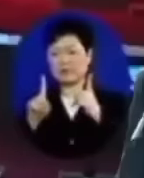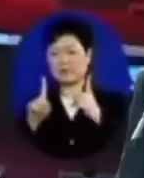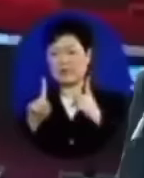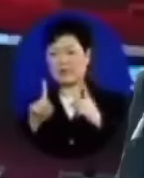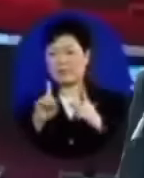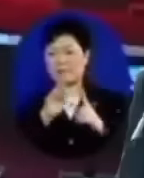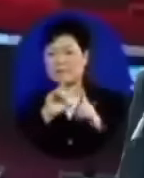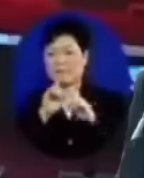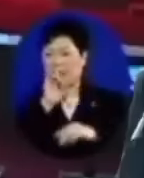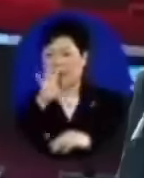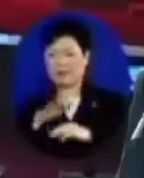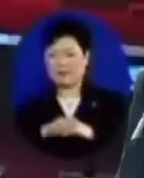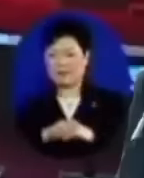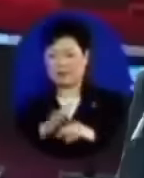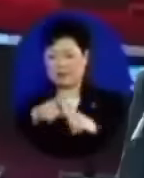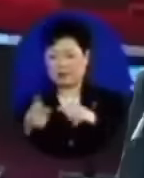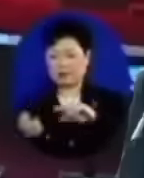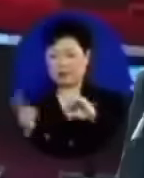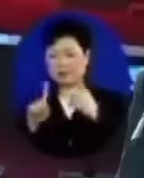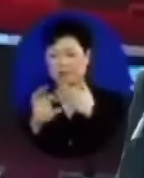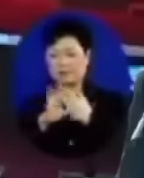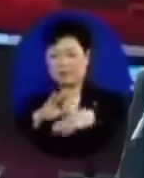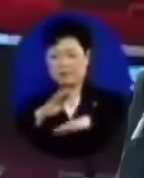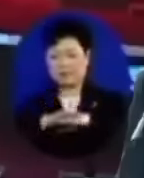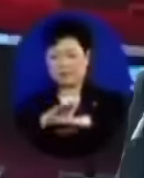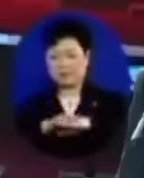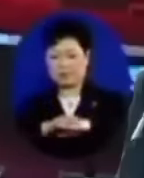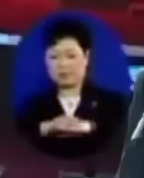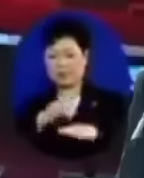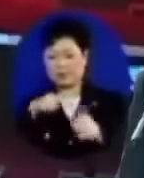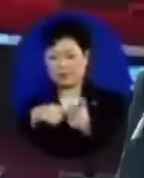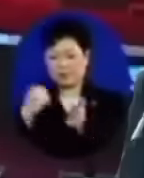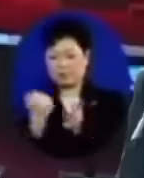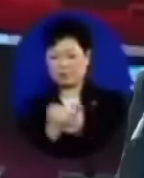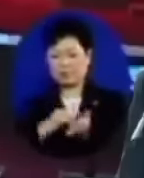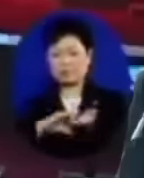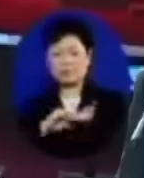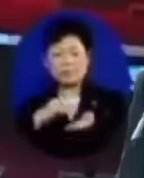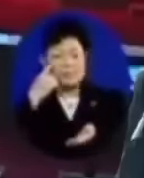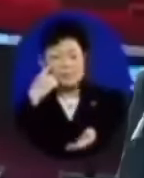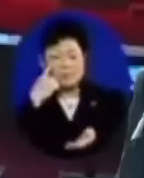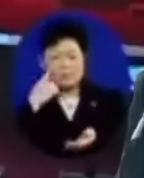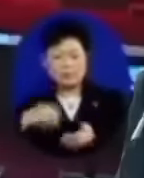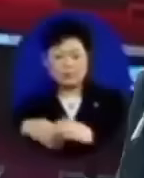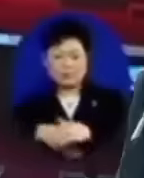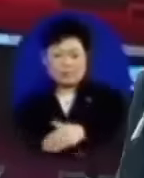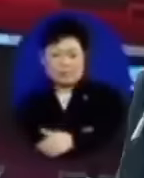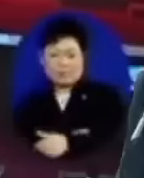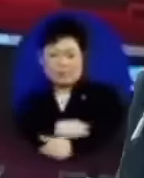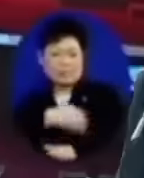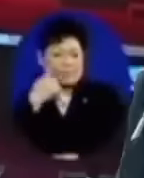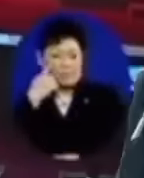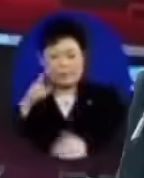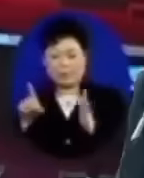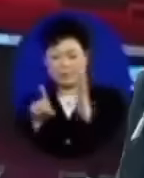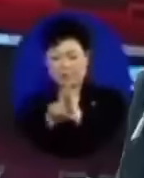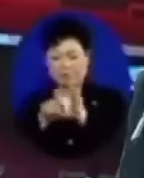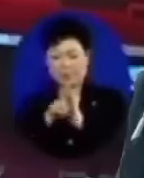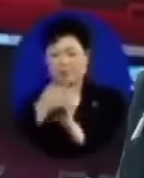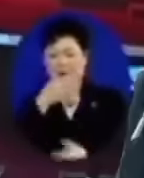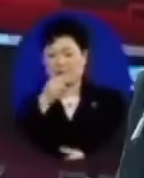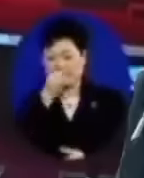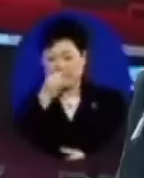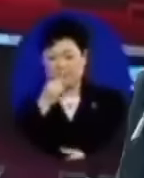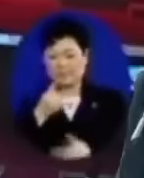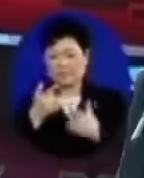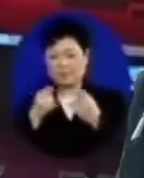있느냐? 나는 그가 살아났으면 손에다가 못자국에 만져보고 옆구리에 손을 넣어보고야 믿겠다고 했었습니다.